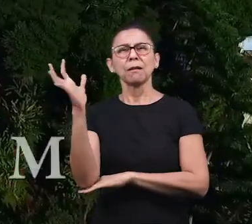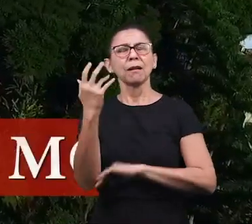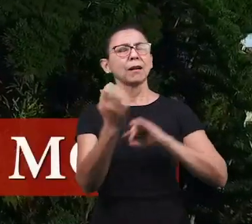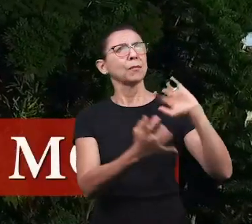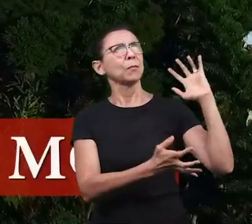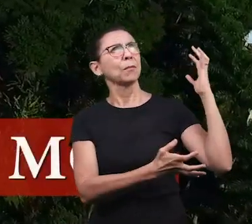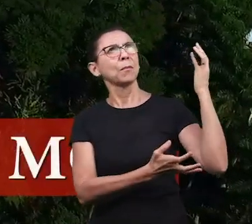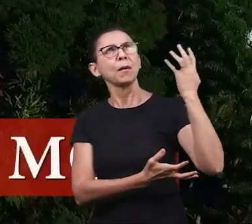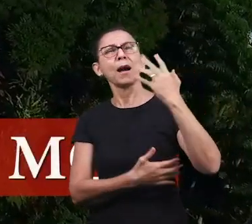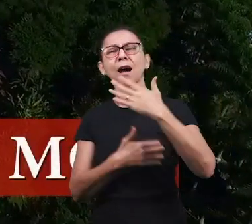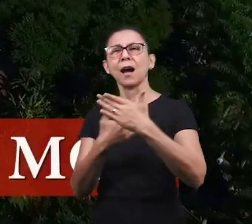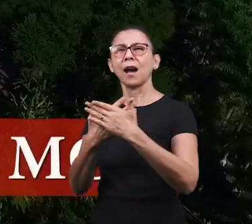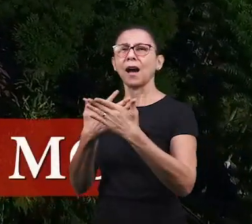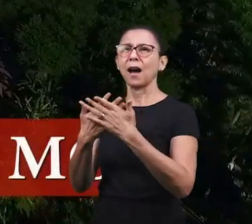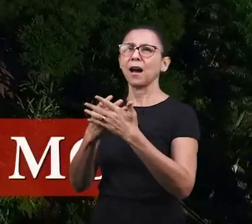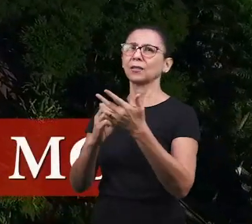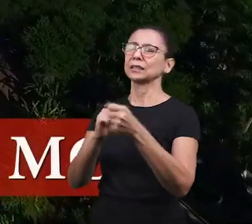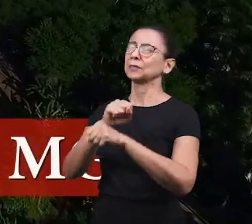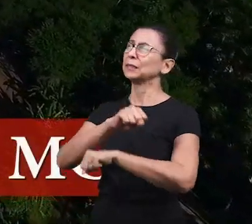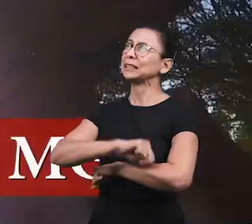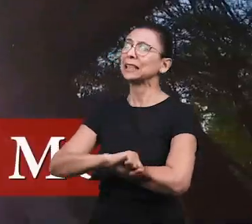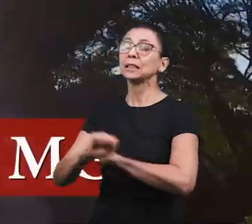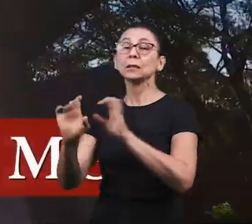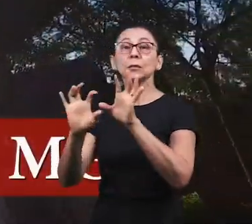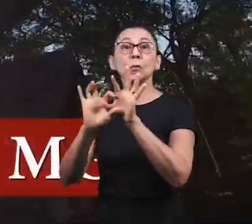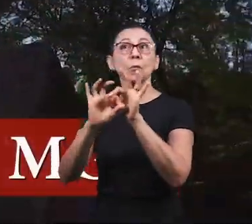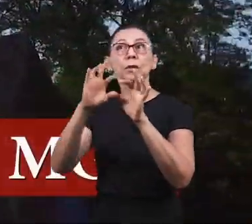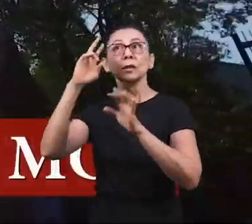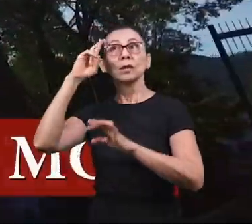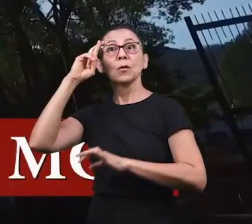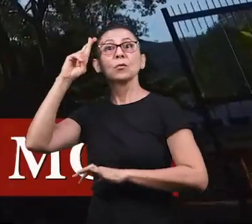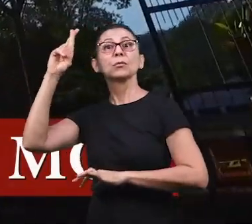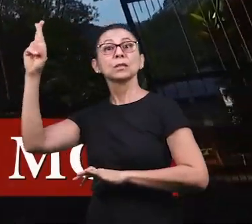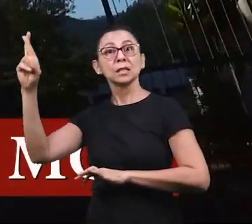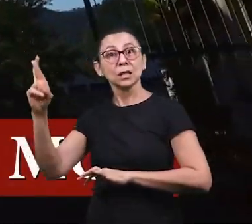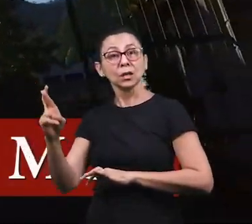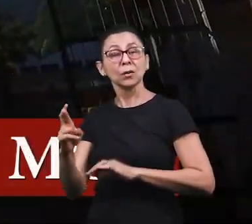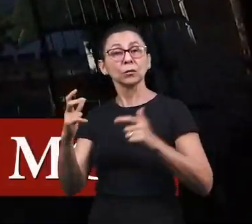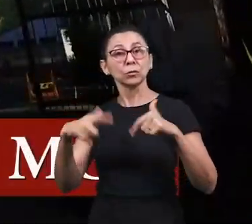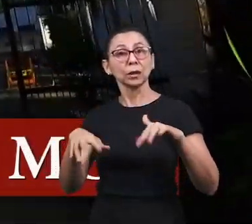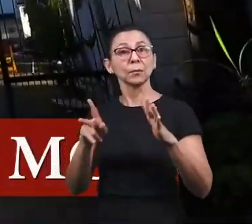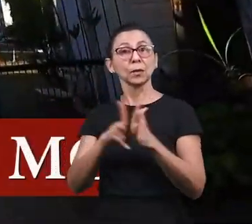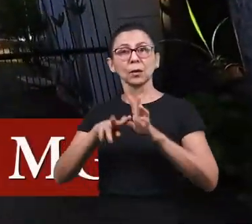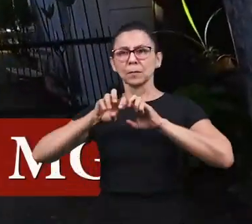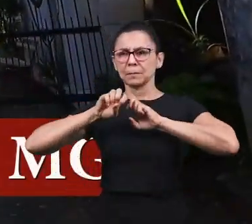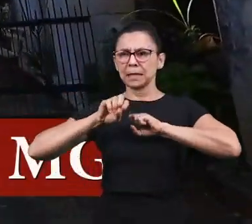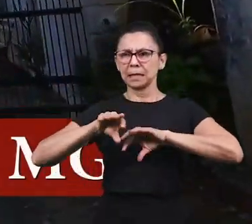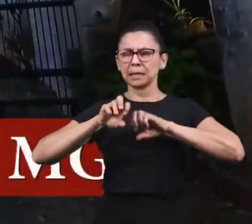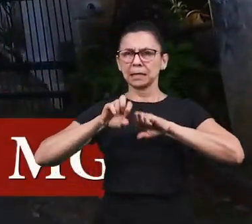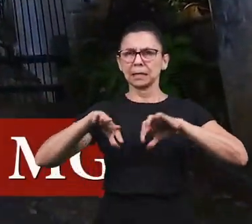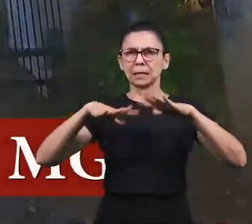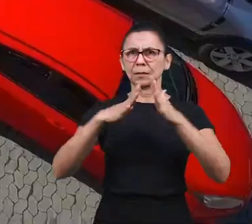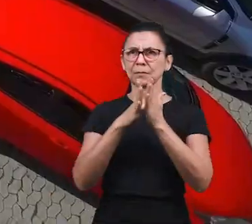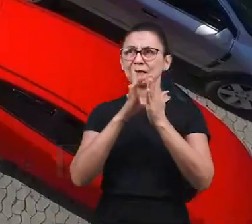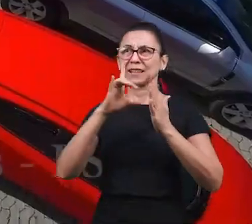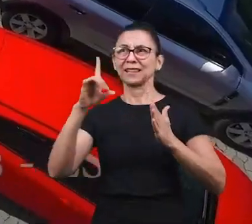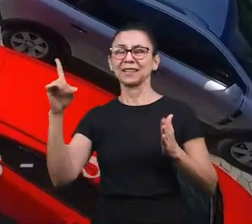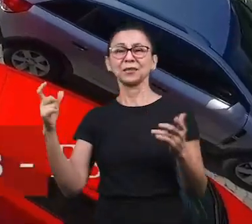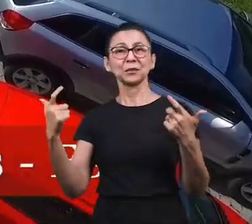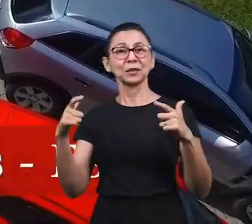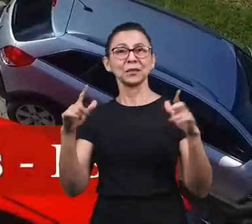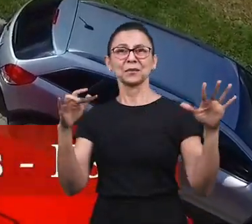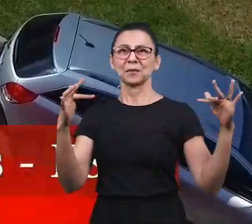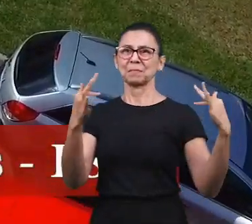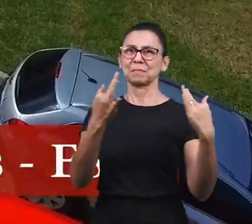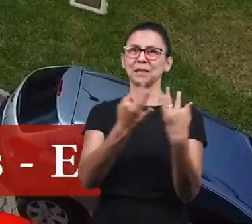avec le Seigneur. Le Manaïm, c'est un endroit d'enseignement de la parole et de la doctrine qu'elle révèle. C'est un endroit de la famille,